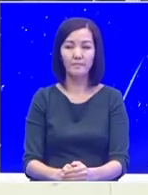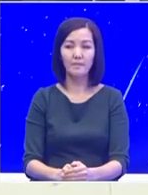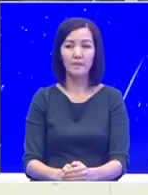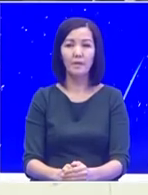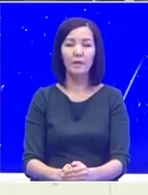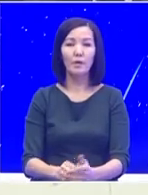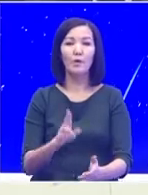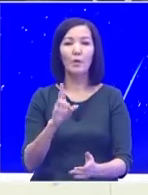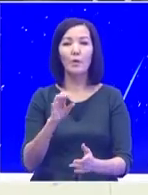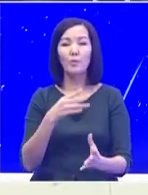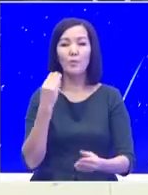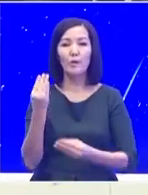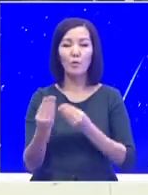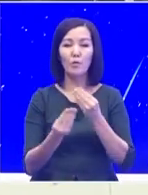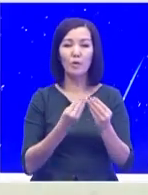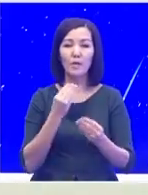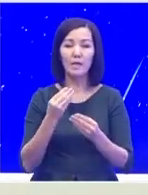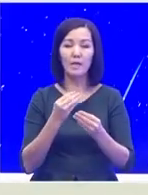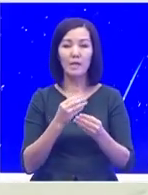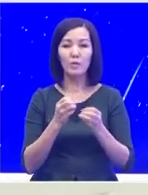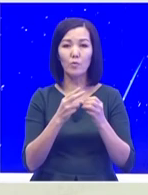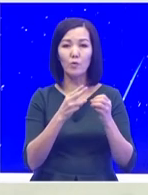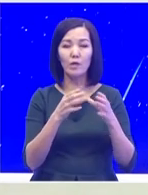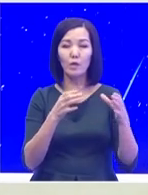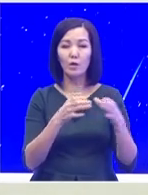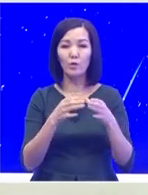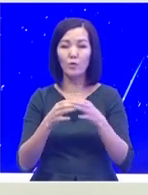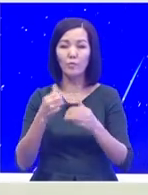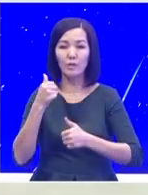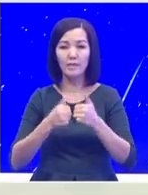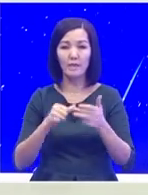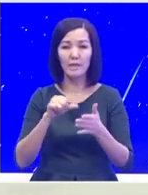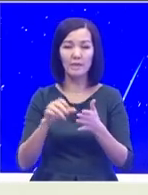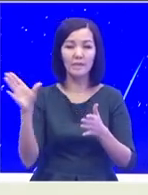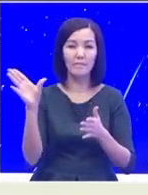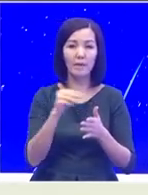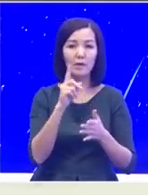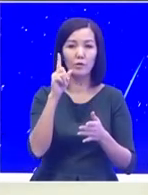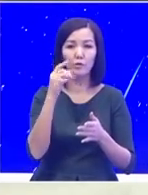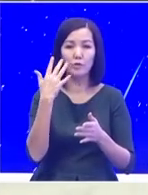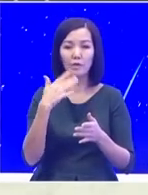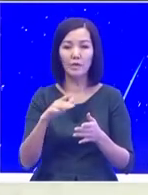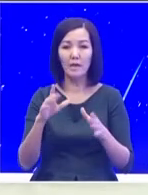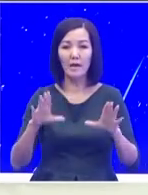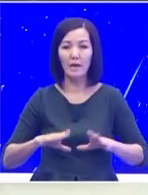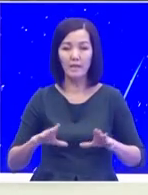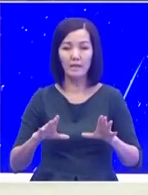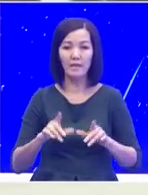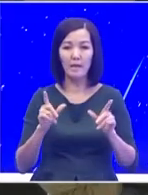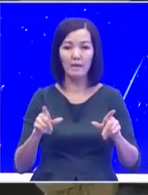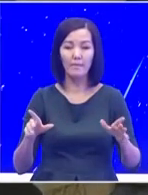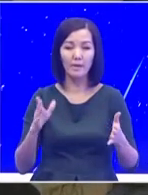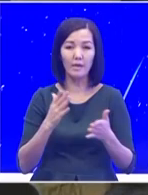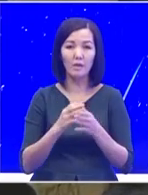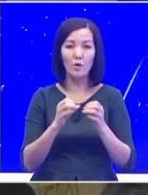Көкпар ойыны дода тартыс түрінде өтті. 12 топ өзара сынға түсті. Оған барлығы 140-қа тарта атбегі қатысты. Ойын